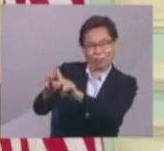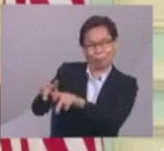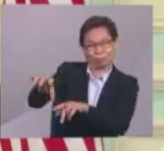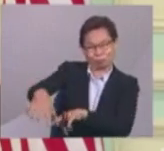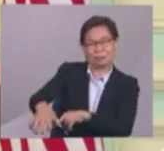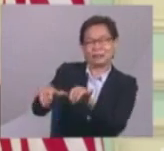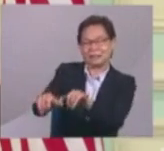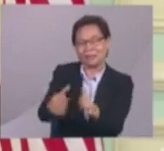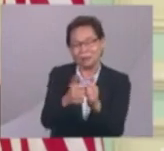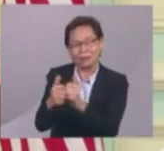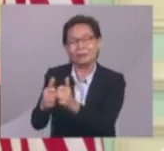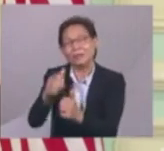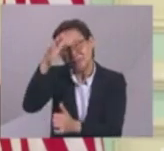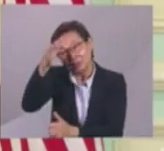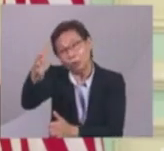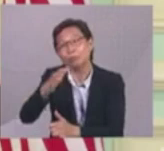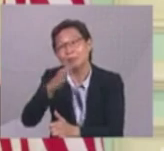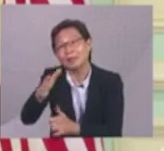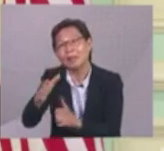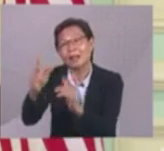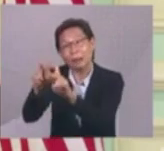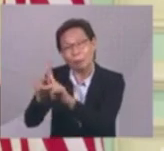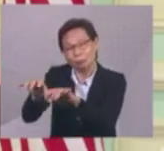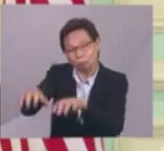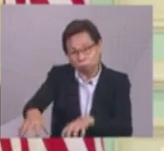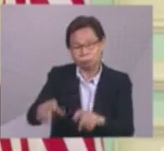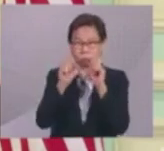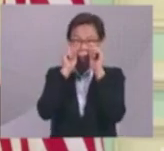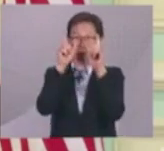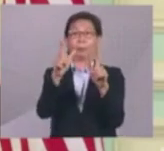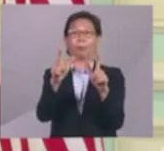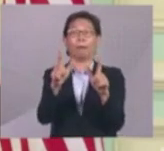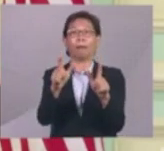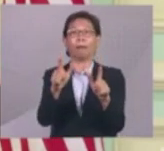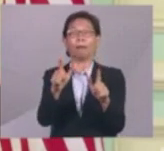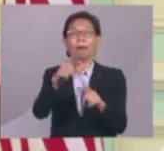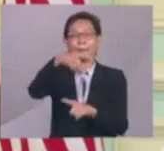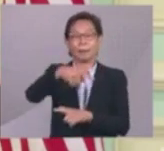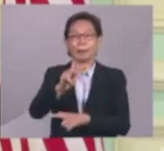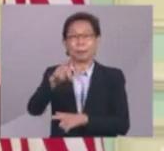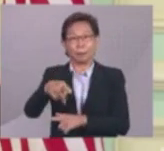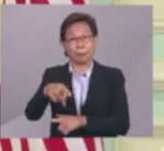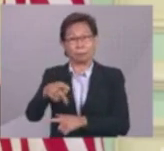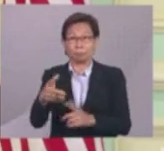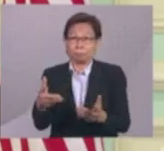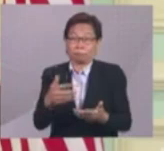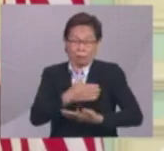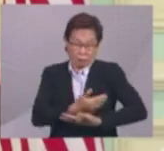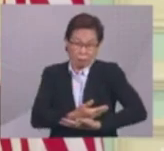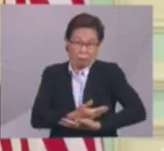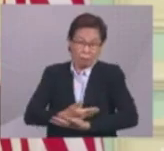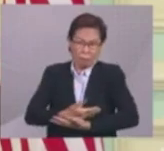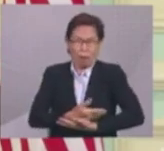duduk tinggal bersama datuk nenek mereka, tiba-tiba PKP dan anak mereka telah pun